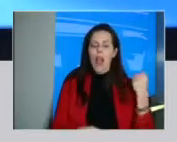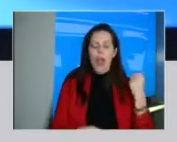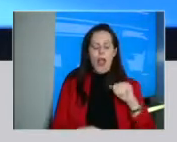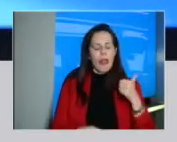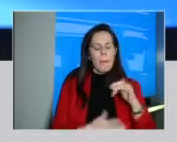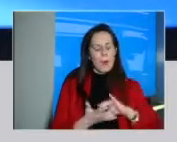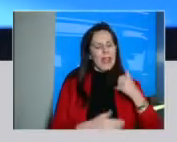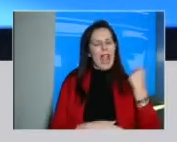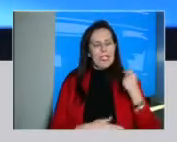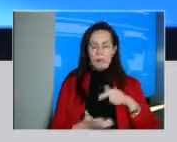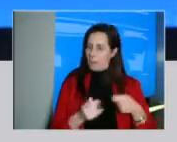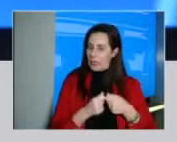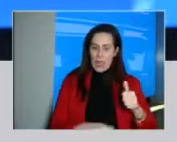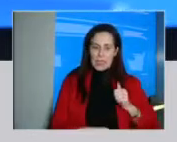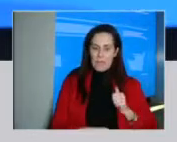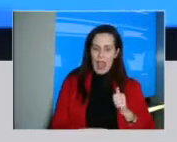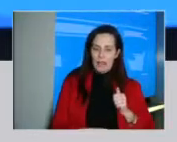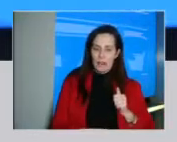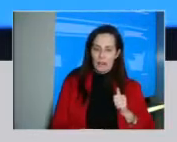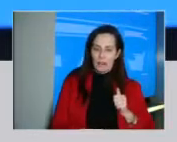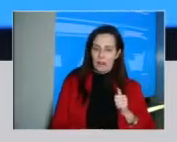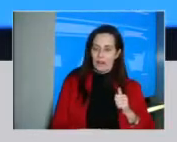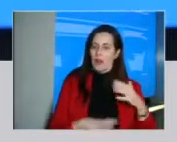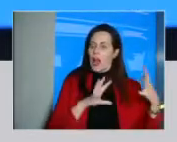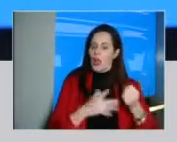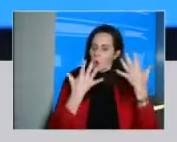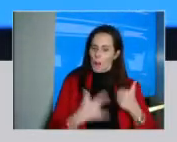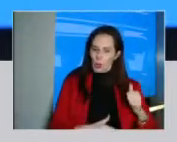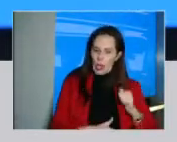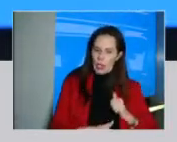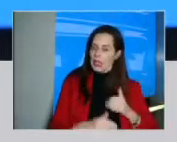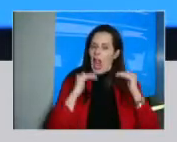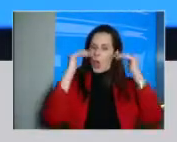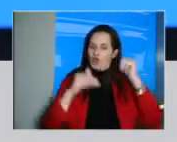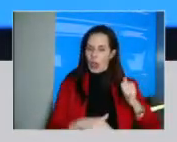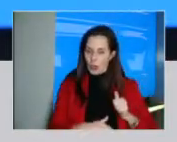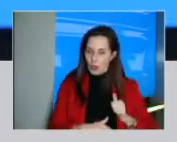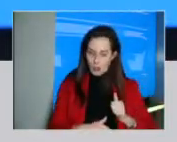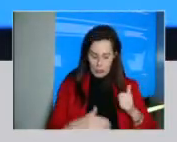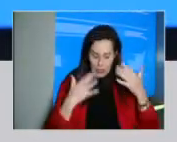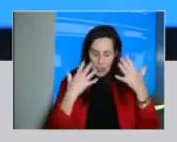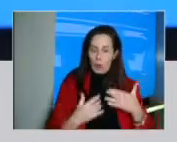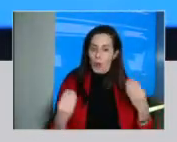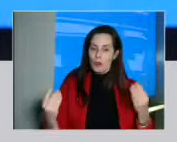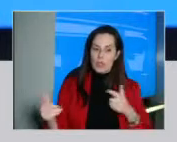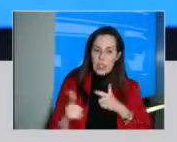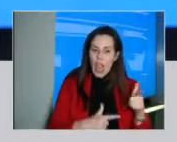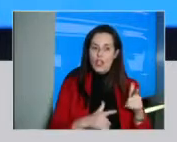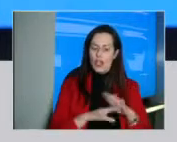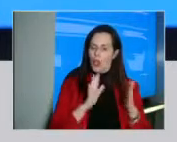גבוהה מבחינה צבאית. לקחנו את כמות החיילים, את האיכות שלהם, את כמות הכלי נשק, את האיכות